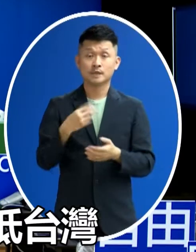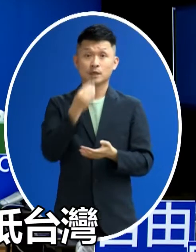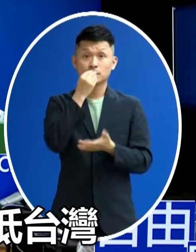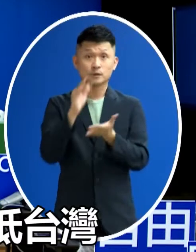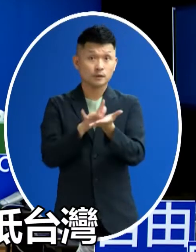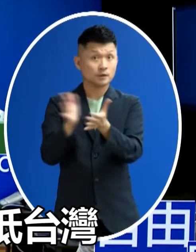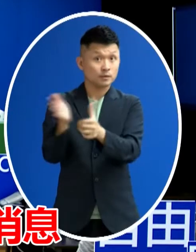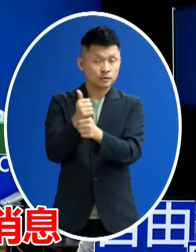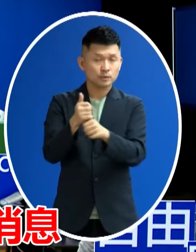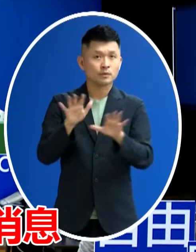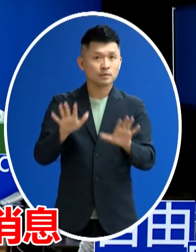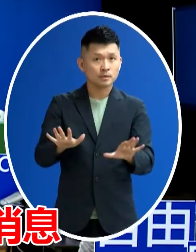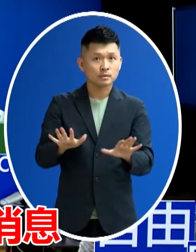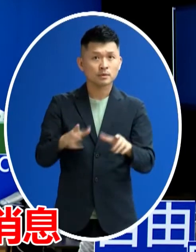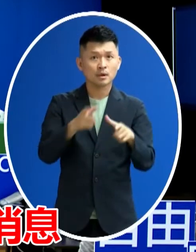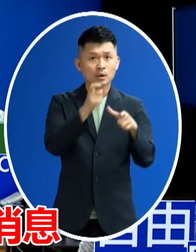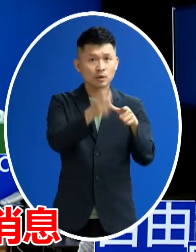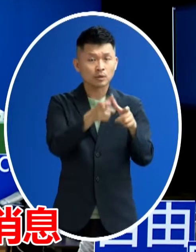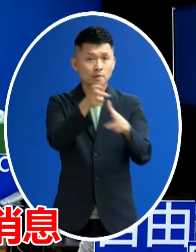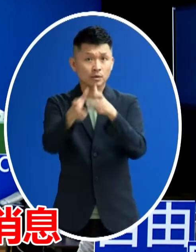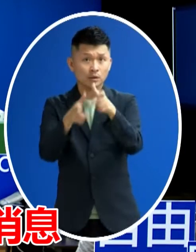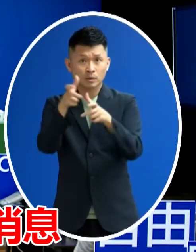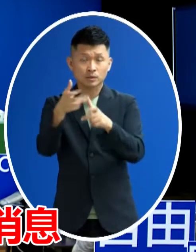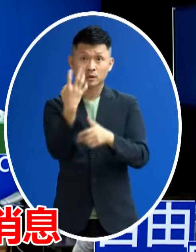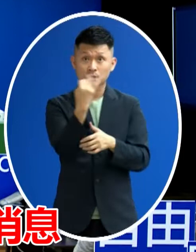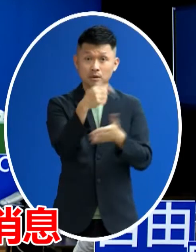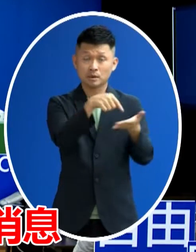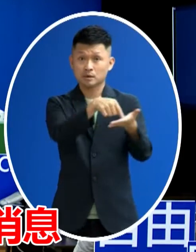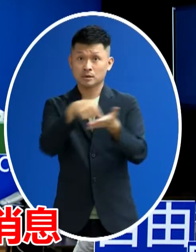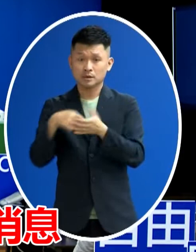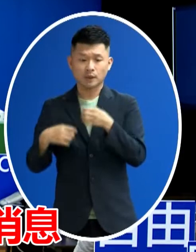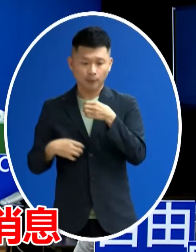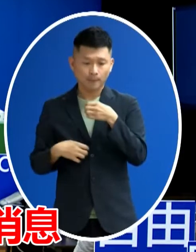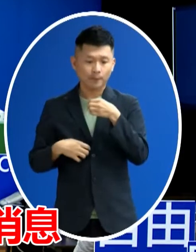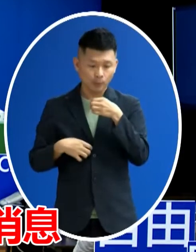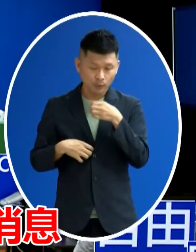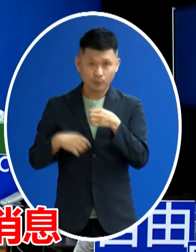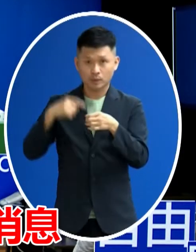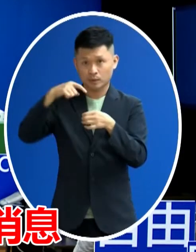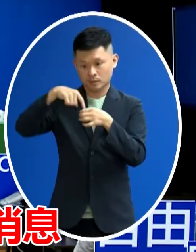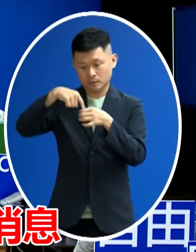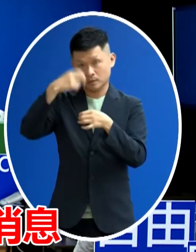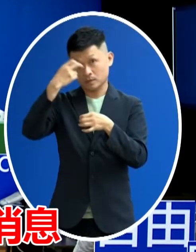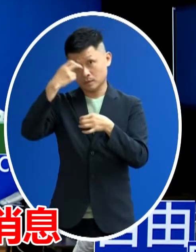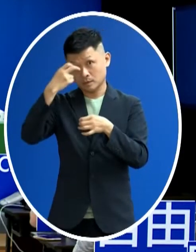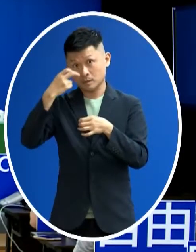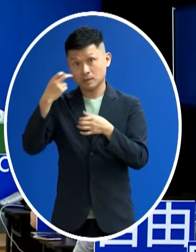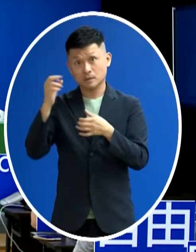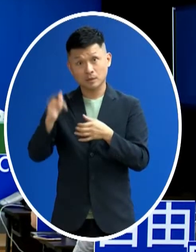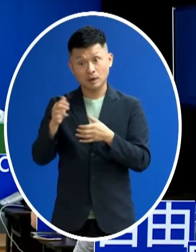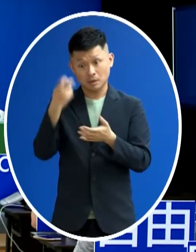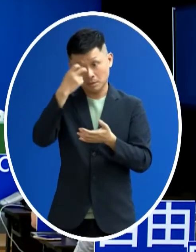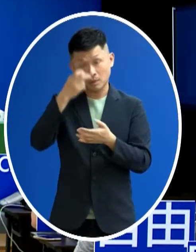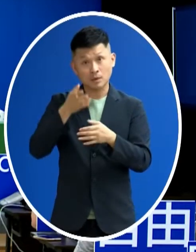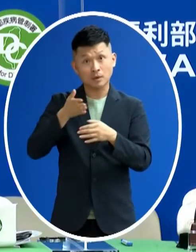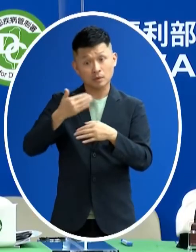署，就是目前还有几家厂商在申请唾液快筛，那审查的进度如何？谢谢。